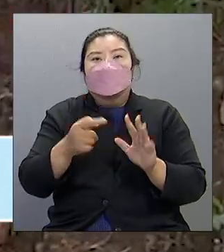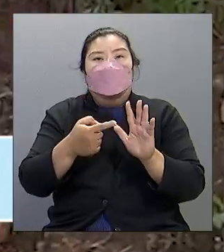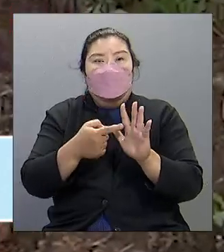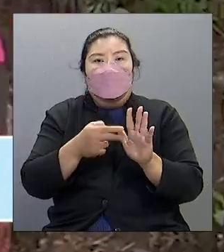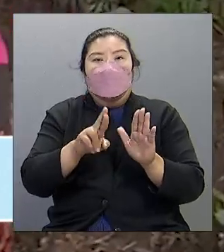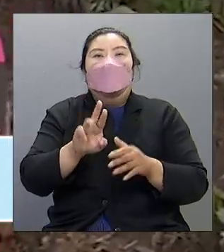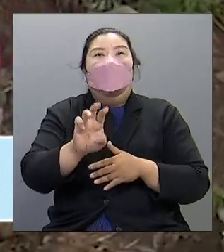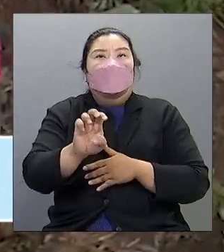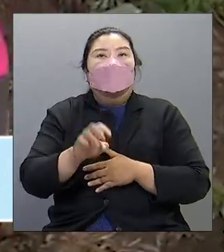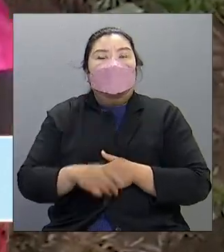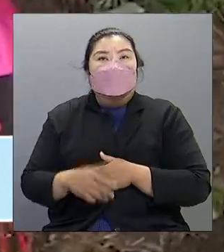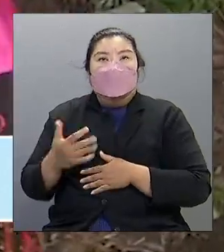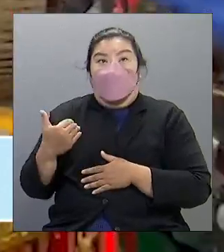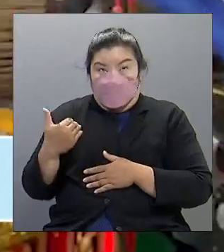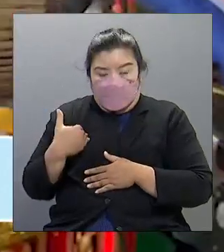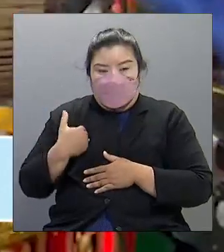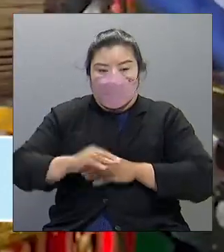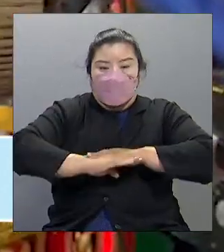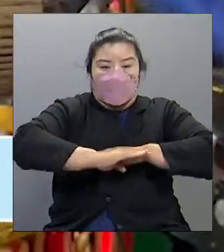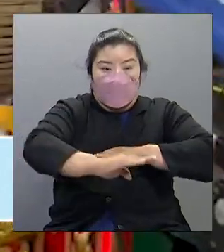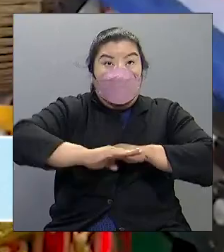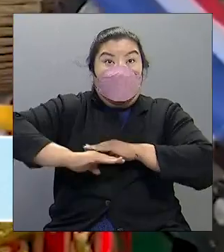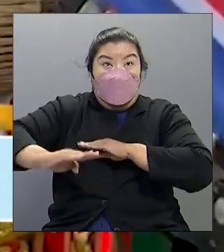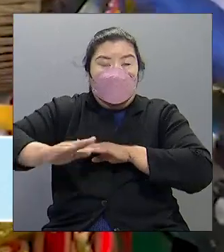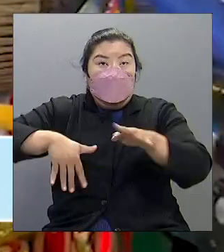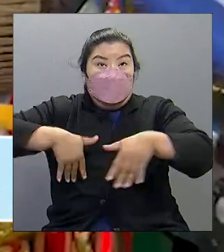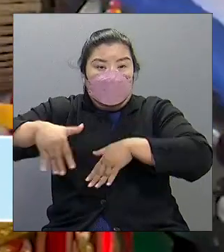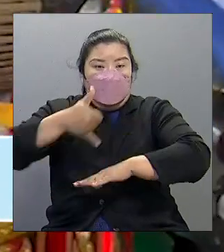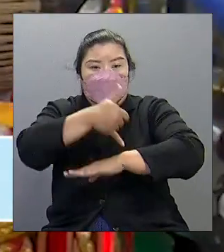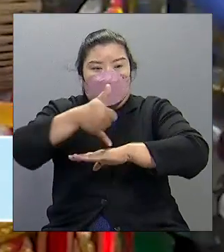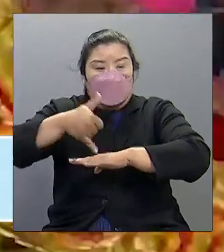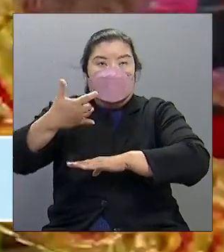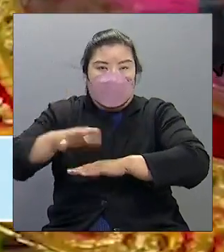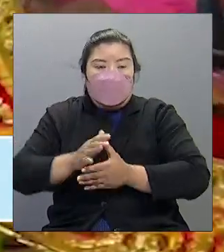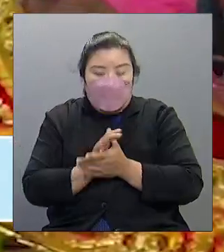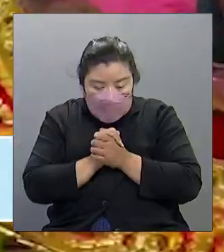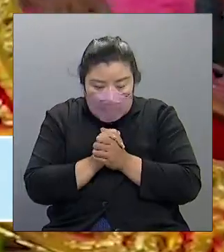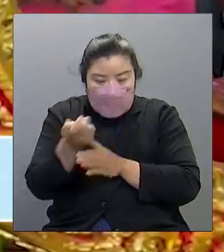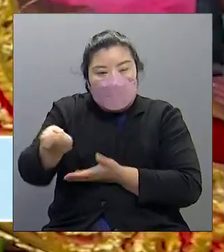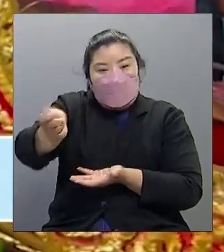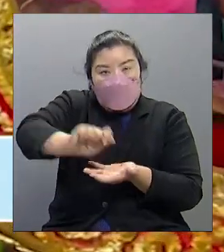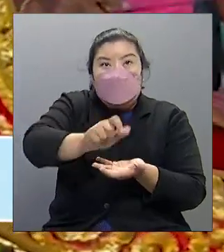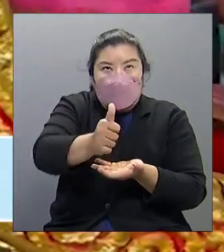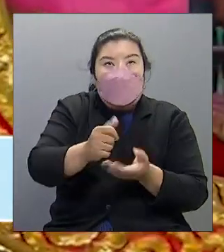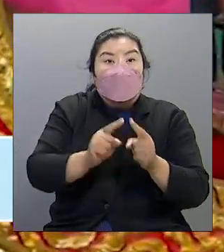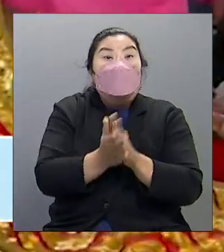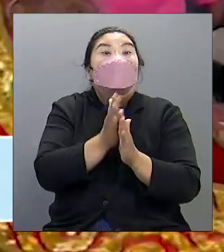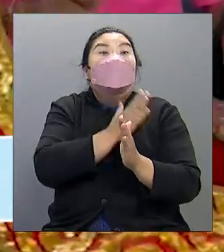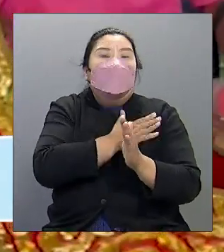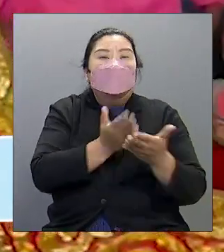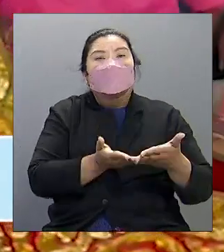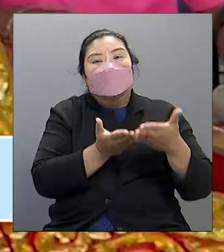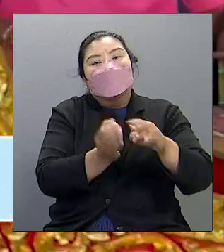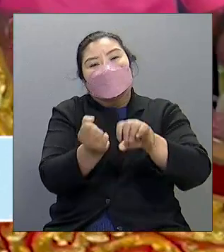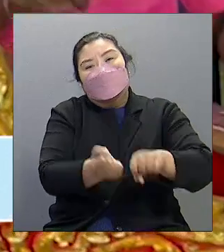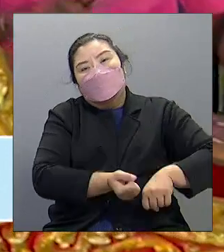ณ์โดยทางวัฒจะจดทําแรไ้ริมแน้โลกปีไปชาวบ้านและตองเที่วมาตักบาทกันด้วยส่นพระทานกจะพายเรือมารบของชาวบาน ซงเปภ